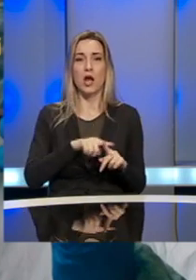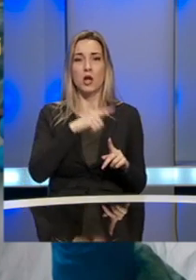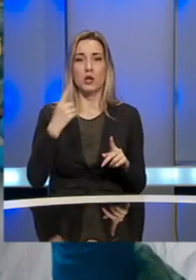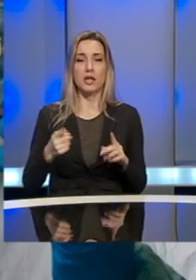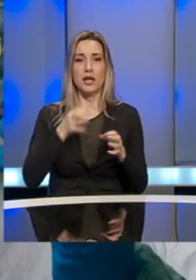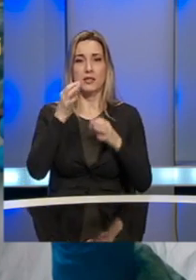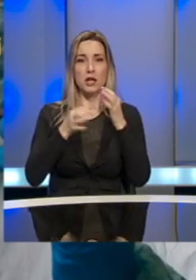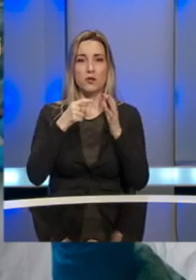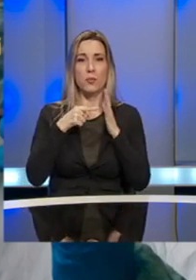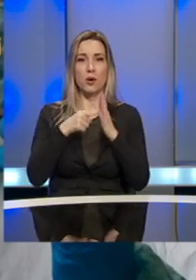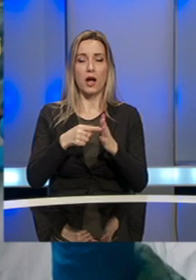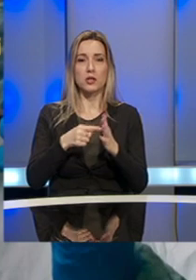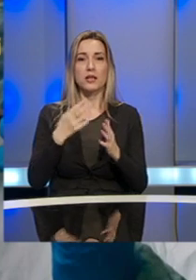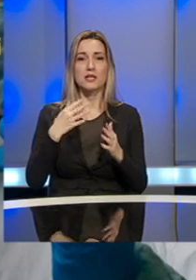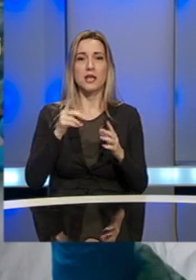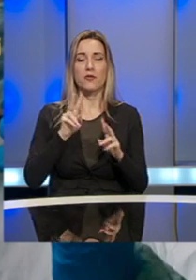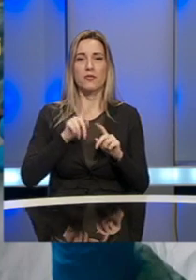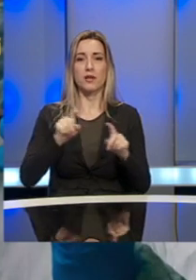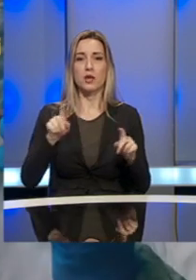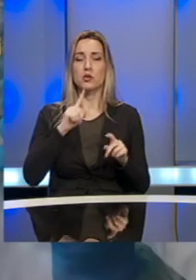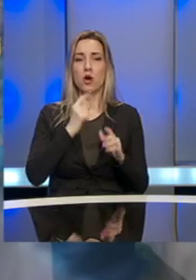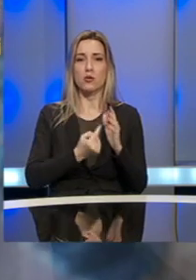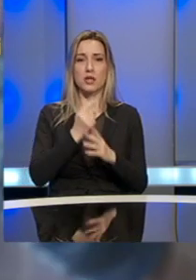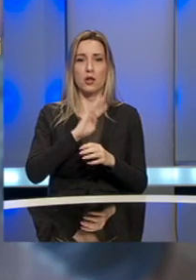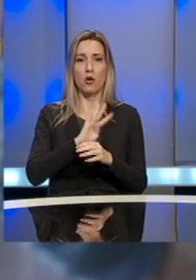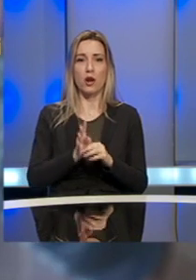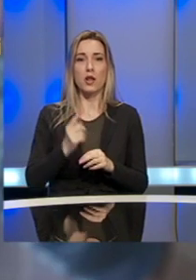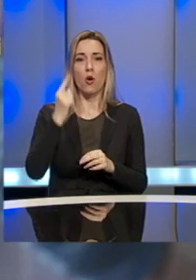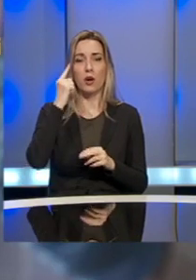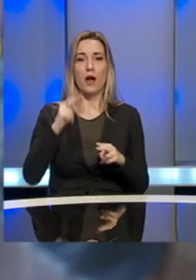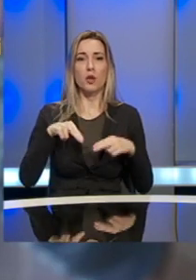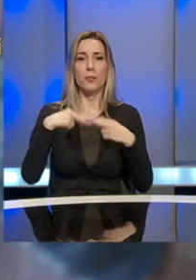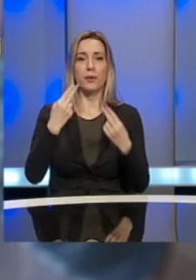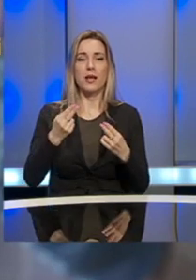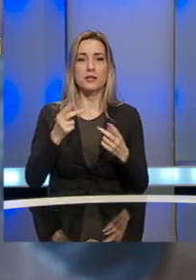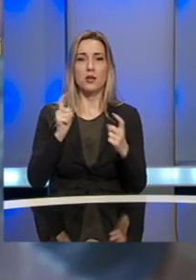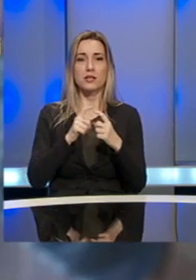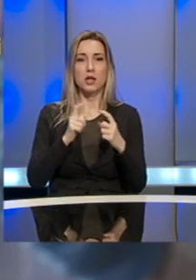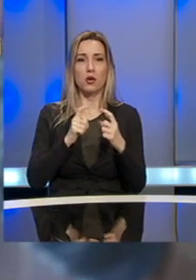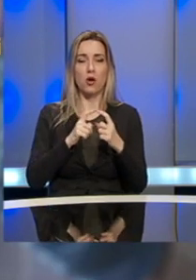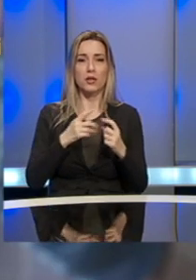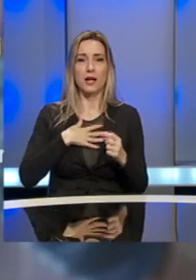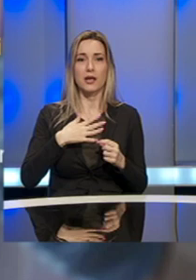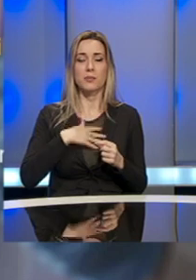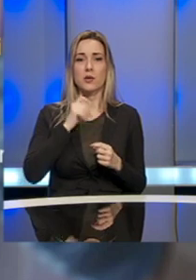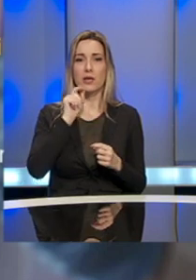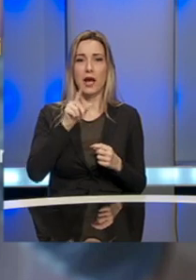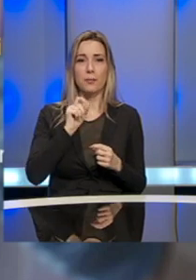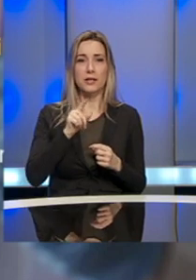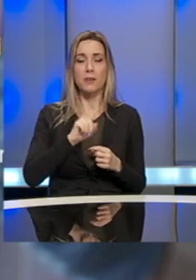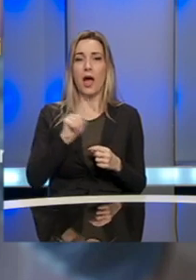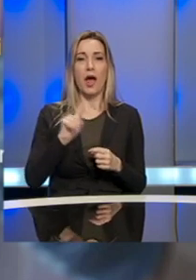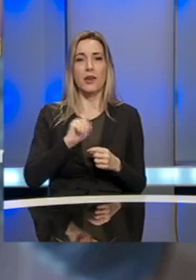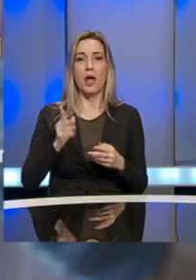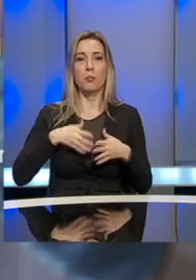Dosadašnja istraživanja ukazuju da se virus koji uzrokuje COVID-19 uglavnom prenosi kroz kontakt sa respiratornim kapljicama, a ne